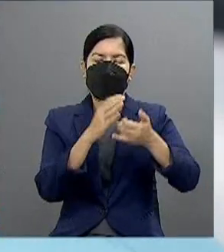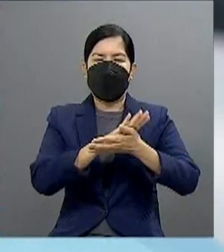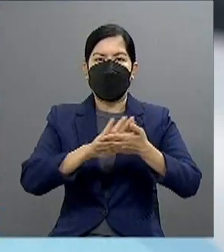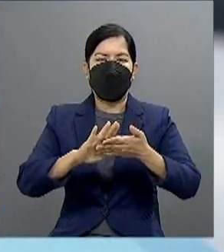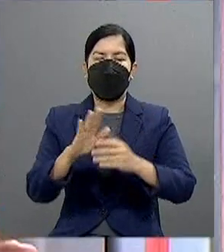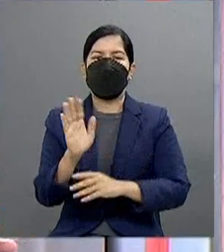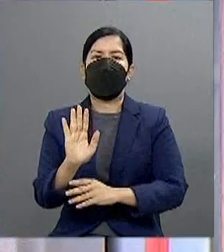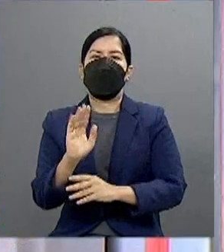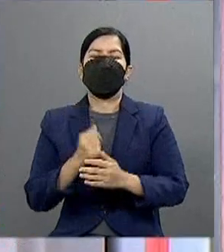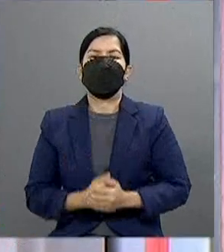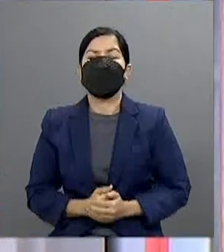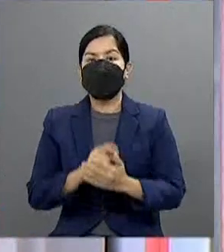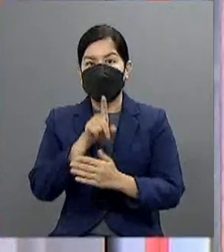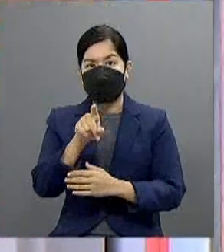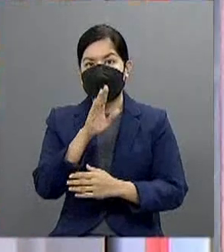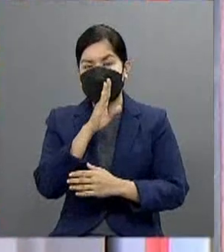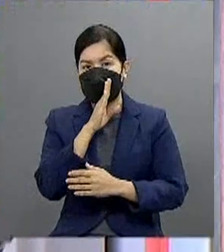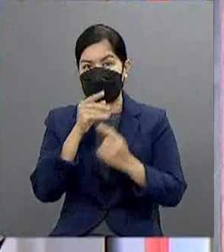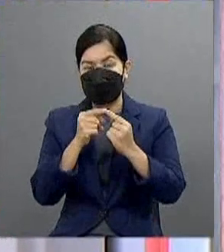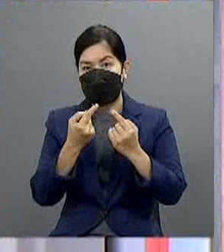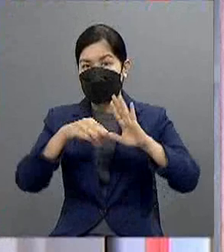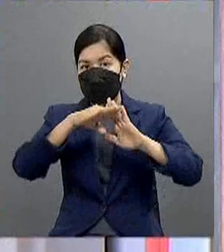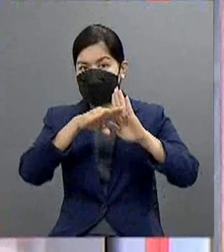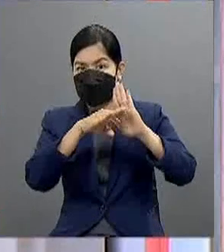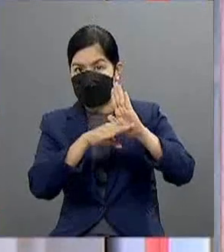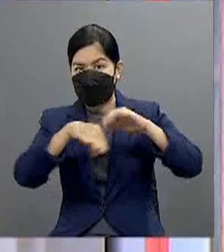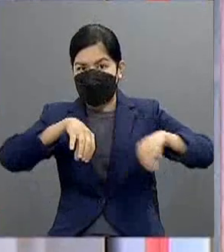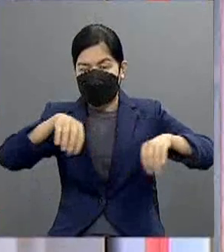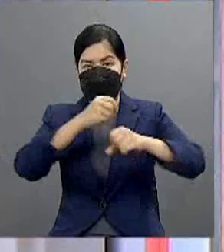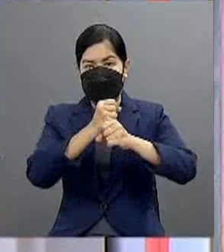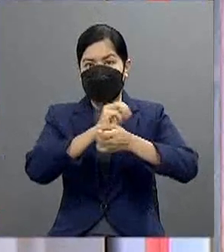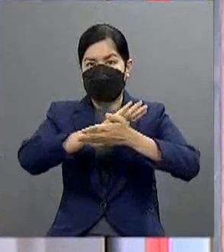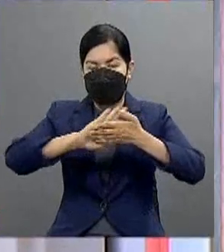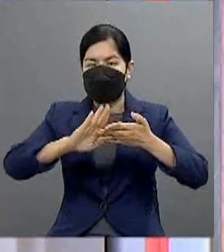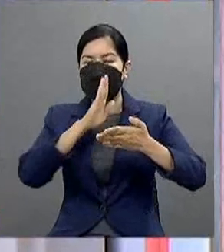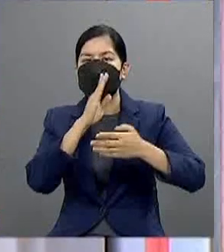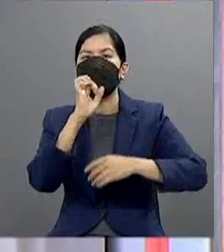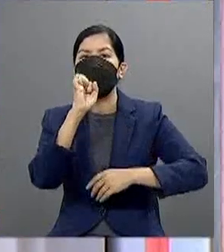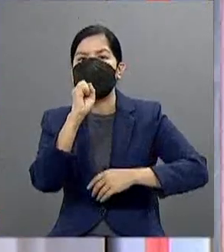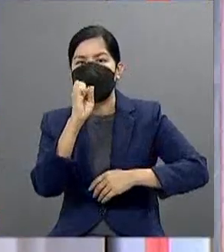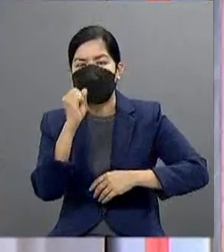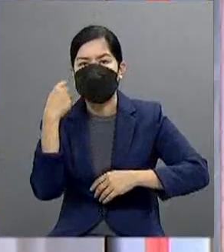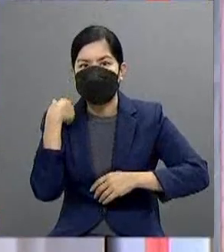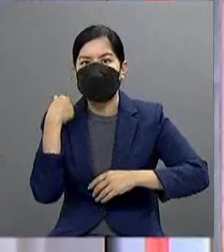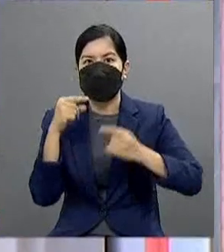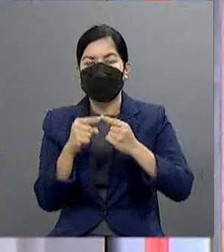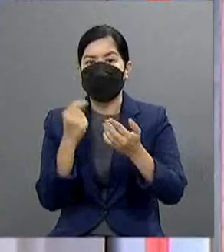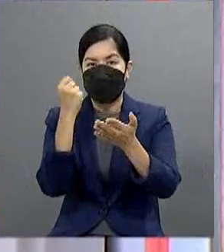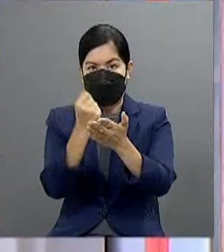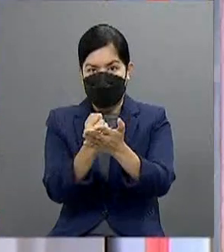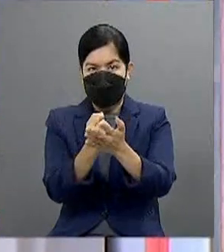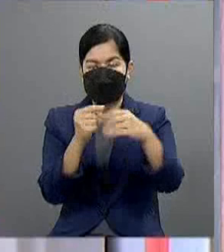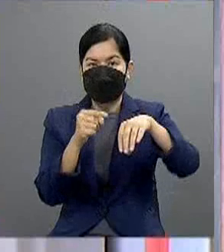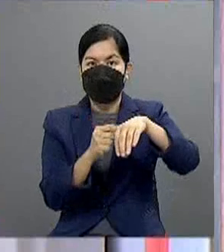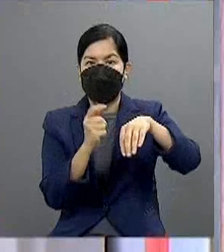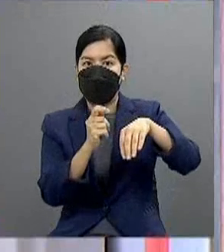ามถึงว่าถ้าทุกอย่างมันเสร็จนะน้องป้างทุกอย่างสมมติโอเคผลทดลองในมนุษย์สมมติอันนี้เราข้ามขั้นไปแล้วนะอย.ผ่านผลทดลองในมนุษย์ผ่านปุ๊บขั้นต